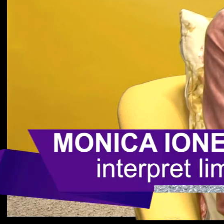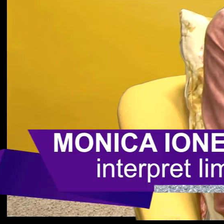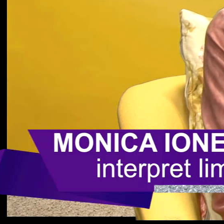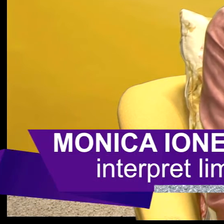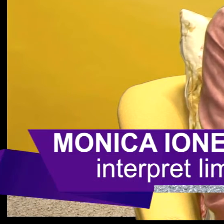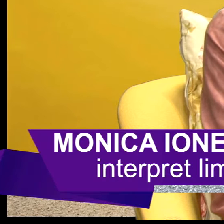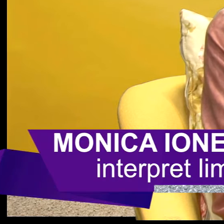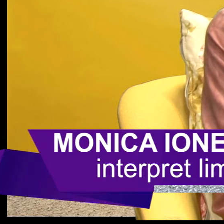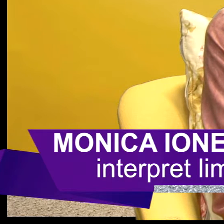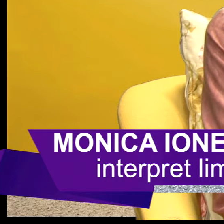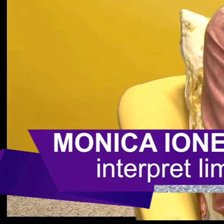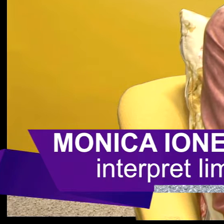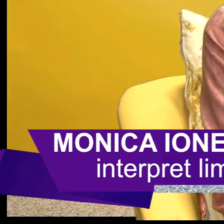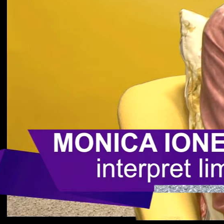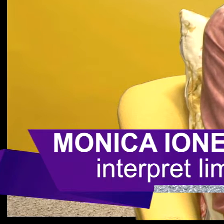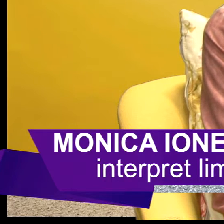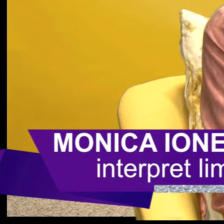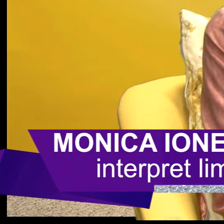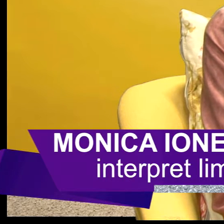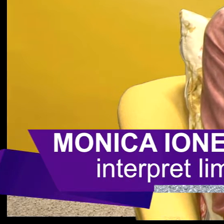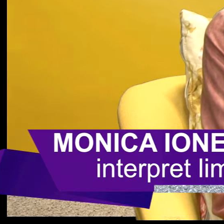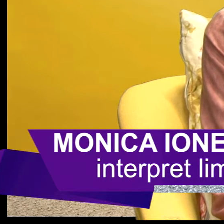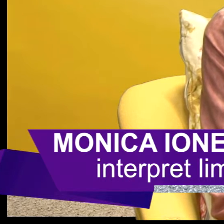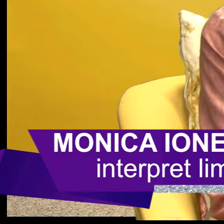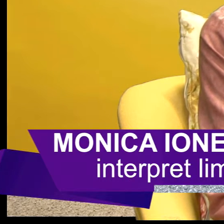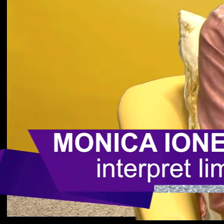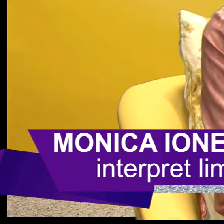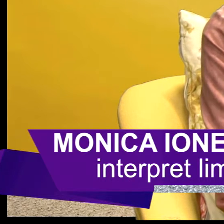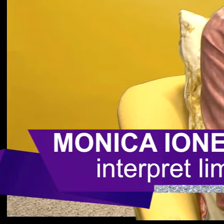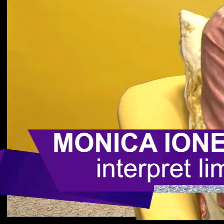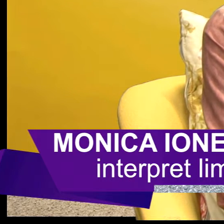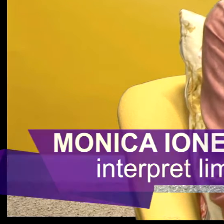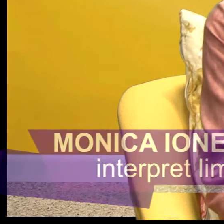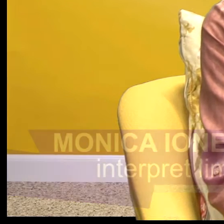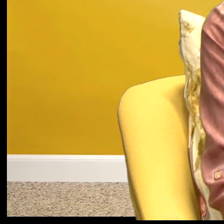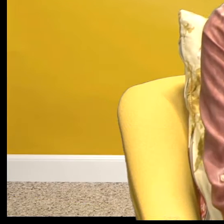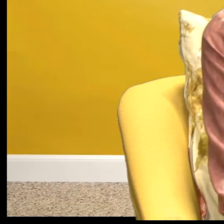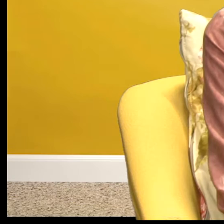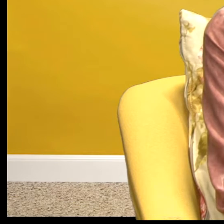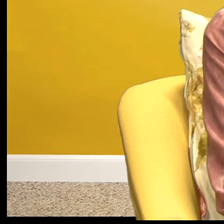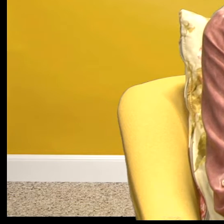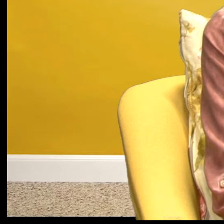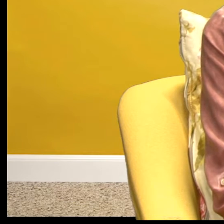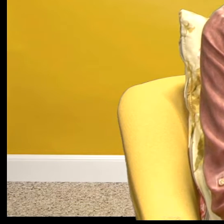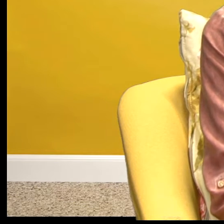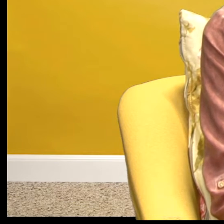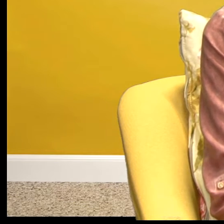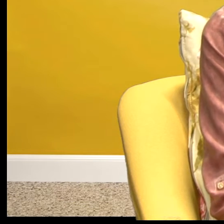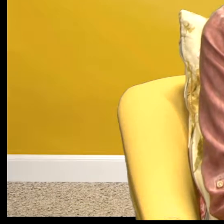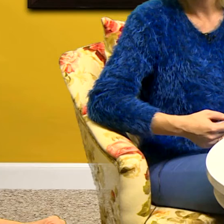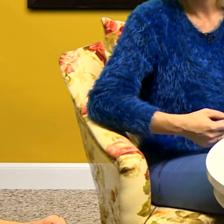pentru fetița ei. Da, e adevărat. Școala îi oferă mai multe oportunități, școala normală Dar cum se de